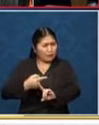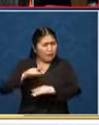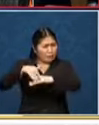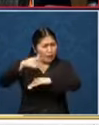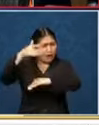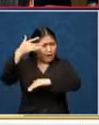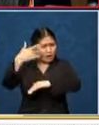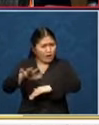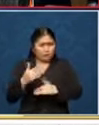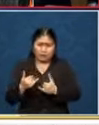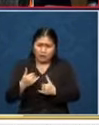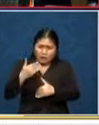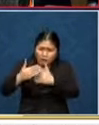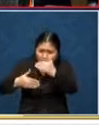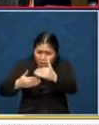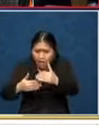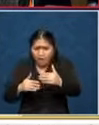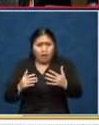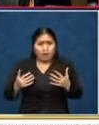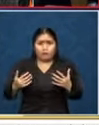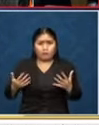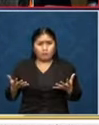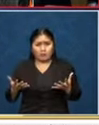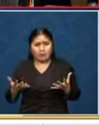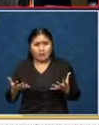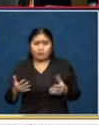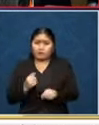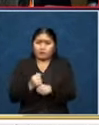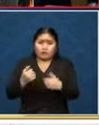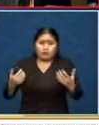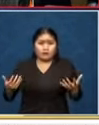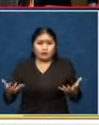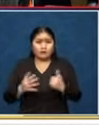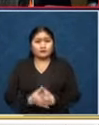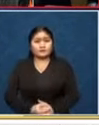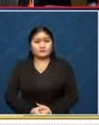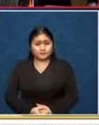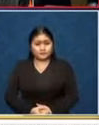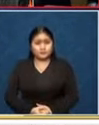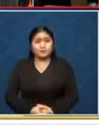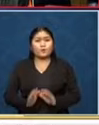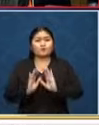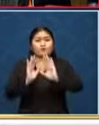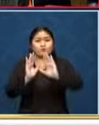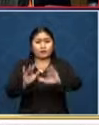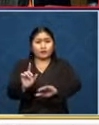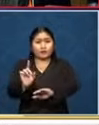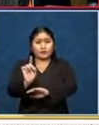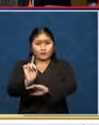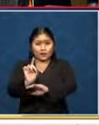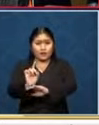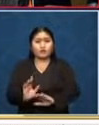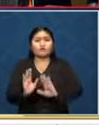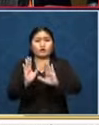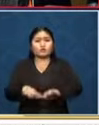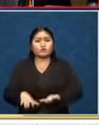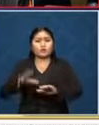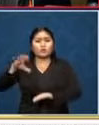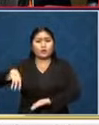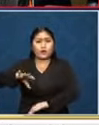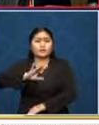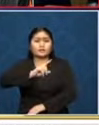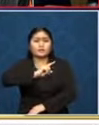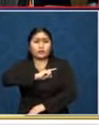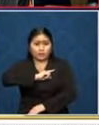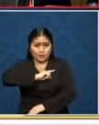ไม่ทราบความคืบหน้าของการคืนพื้นผิวจราจรในพื้นที่ดังกล่าวผมฝากท่านประธานผ่านไปถึงหน่วยงานที่เกี่ยวข้องหลัก